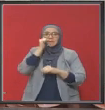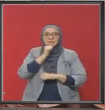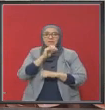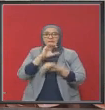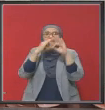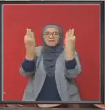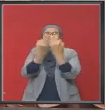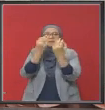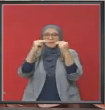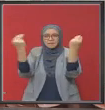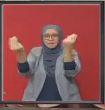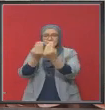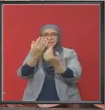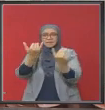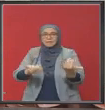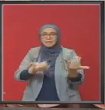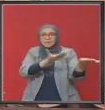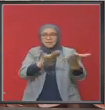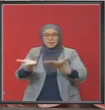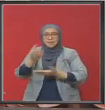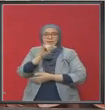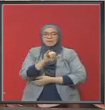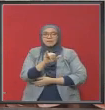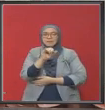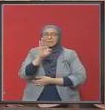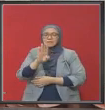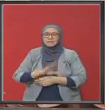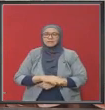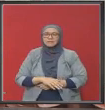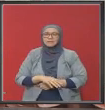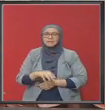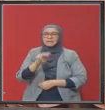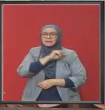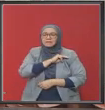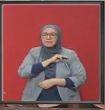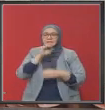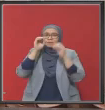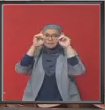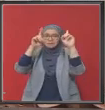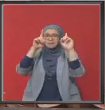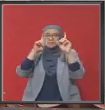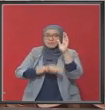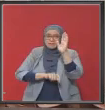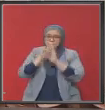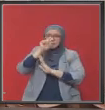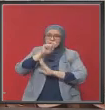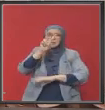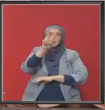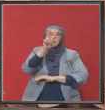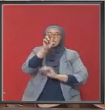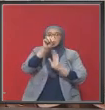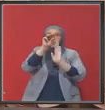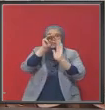Hai Sonya Saya menjemput yang brahman menteri pengajian tinggi 20 menit